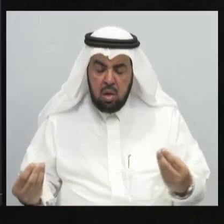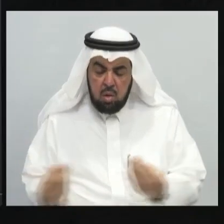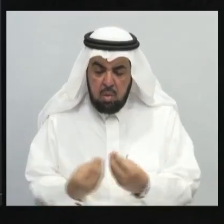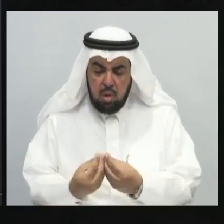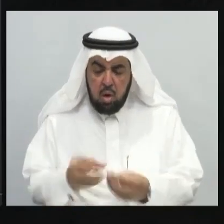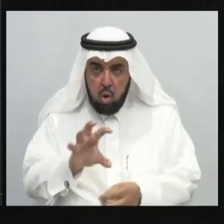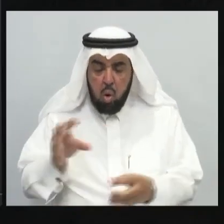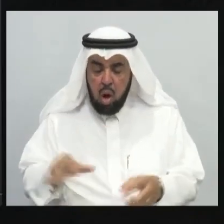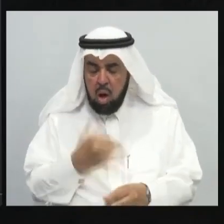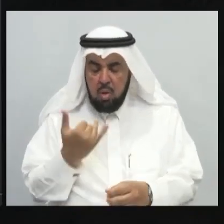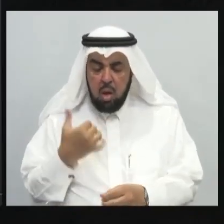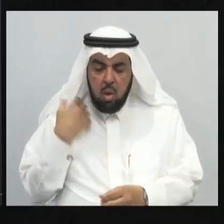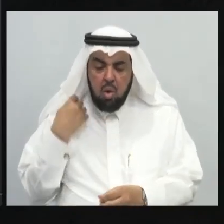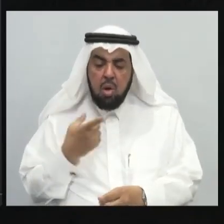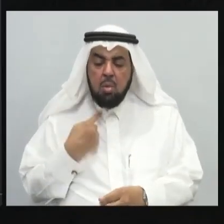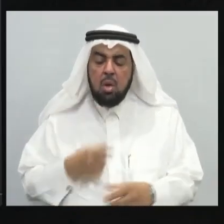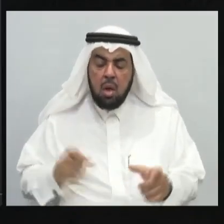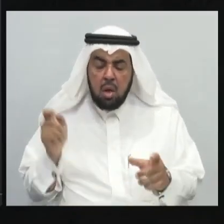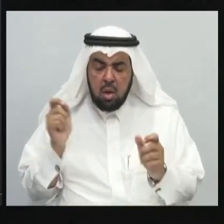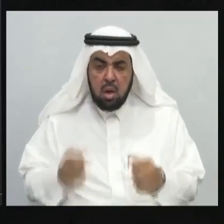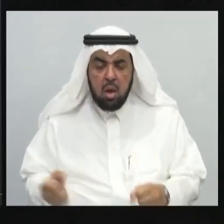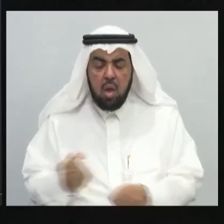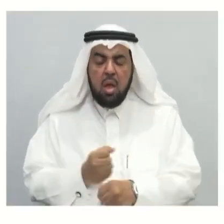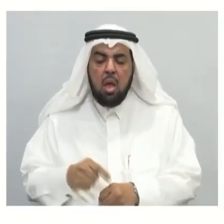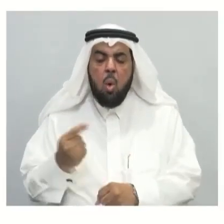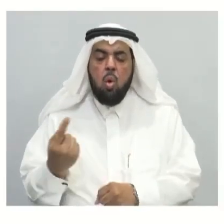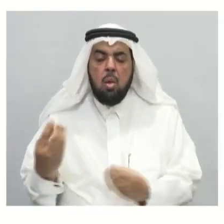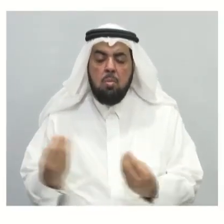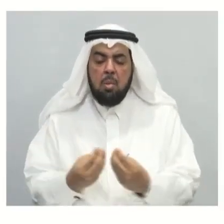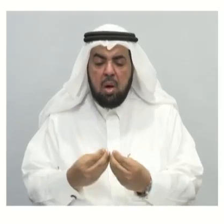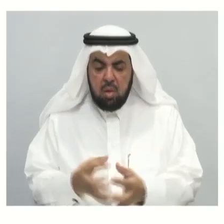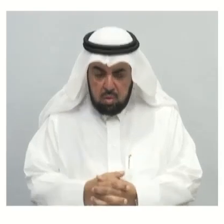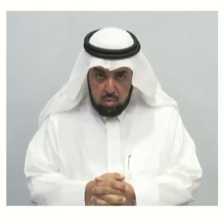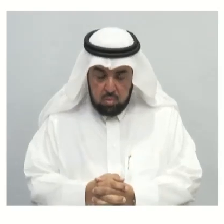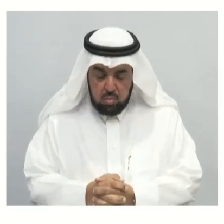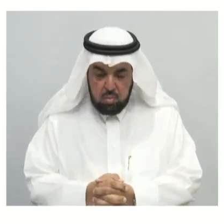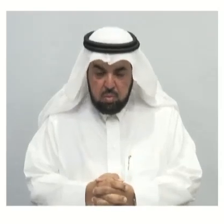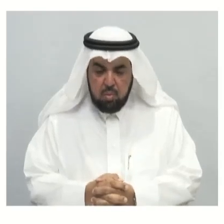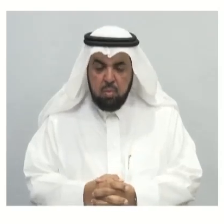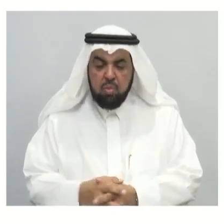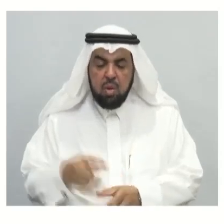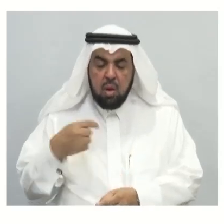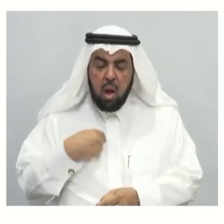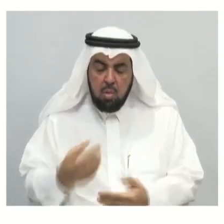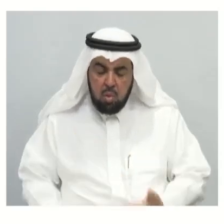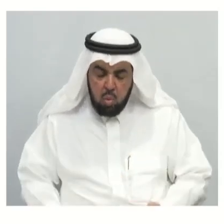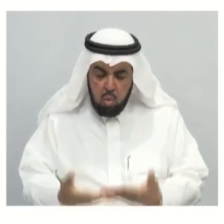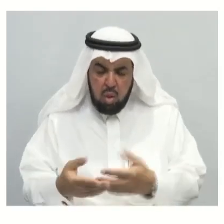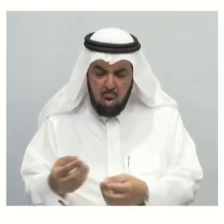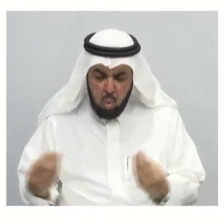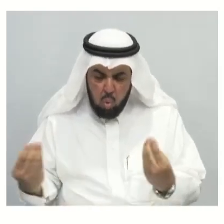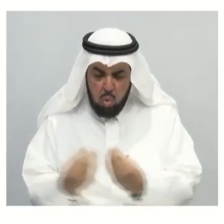الدول العربيه وحرصها على تحقيق هذه الوحده اذا استثمارا للعوامل الذاتيه المسوه